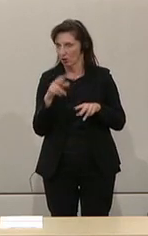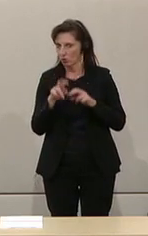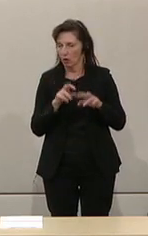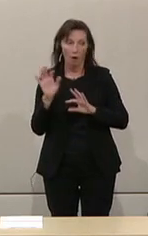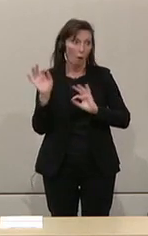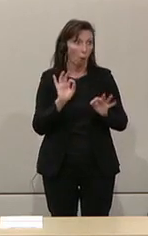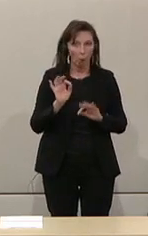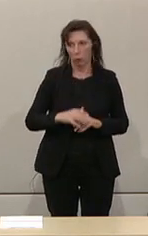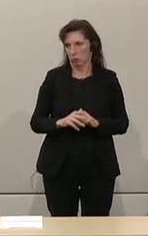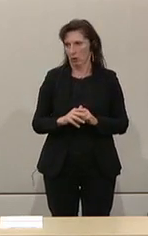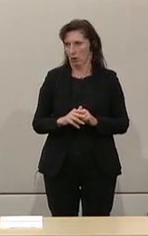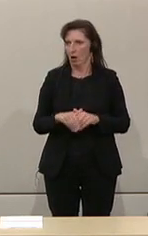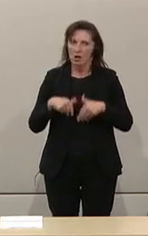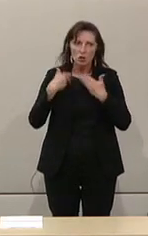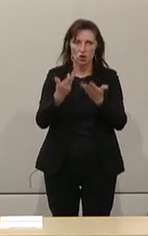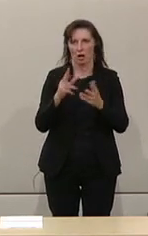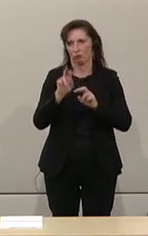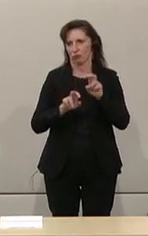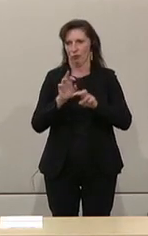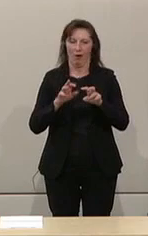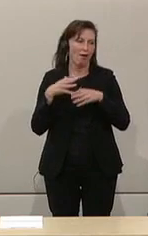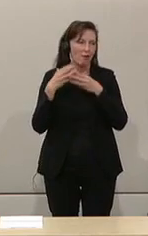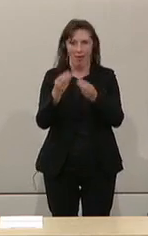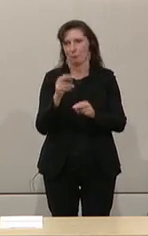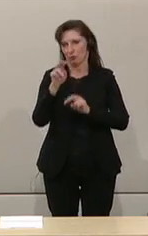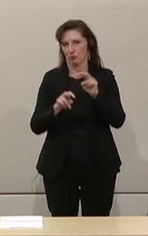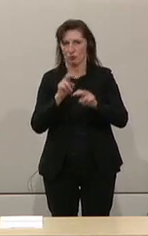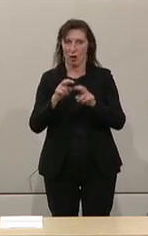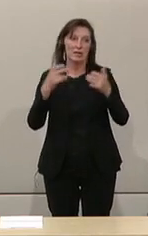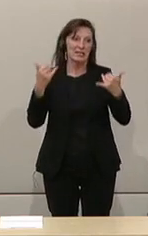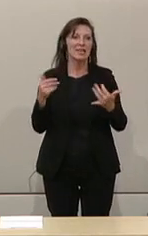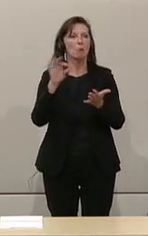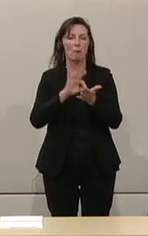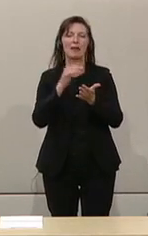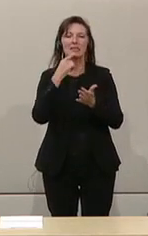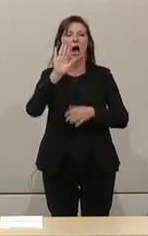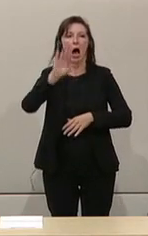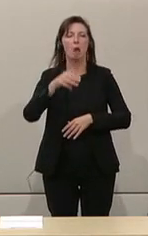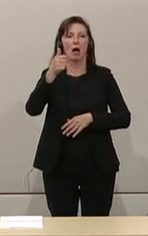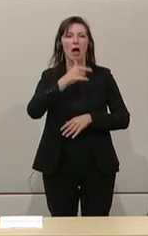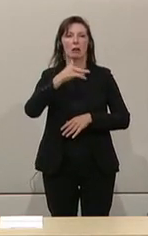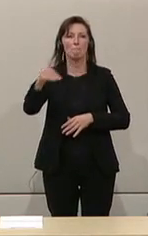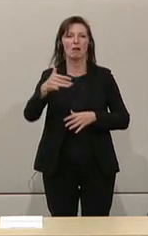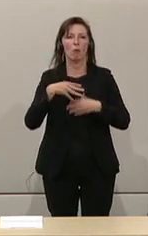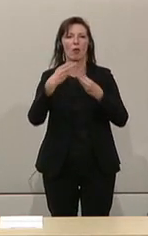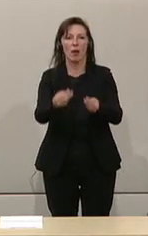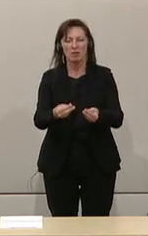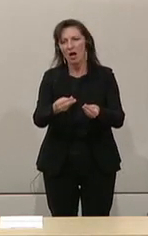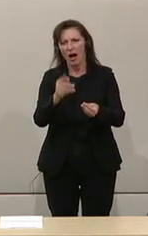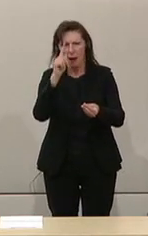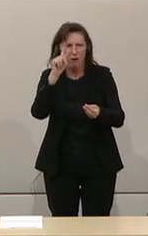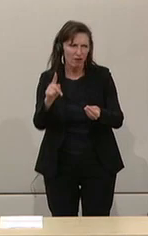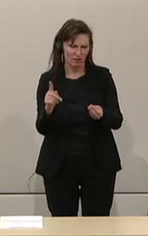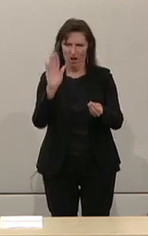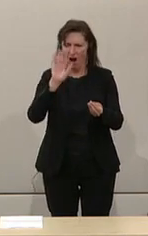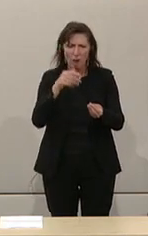der Erbschafts- und Schenkungssteuer, die zwar derzeit mit 1 Million begrenzt wäre, aber wir wissen, bei